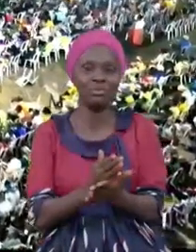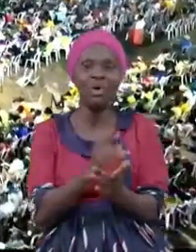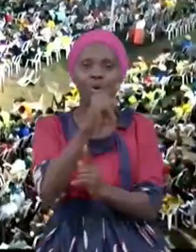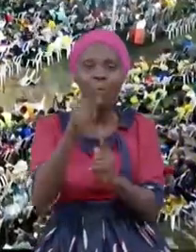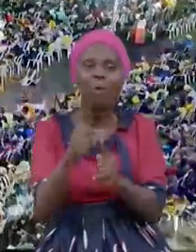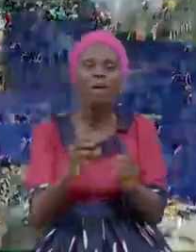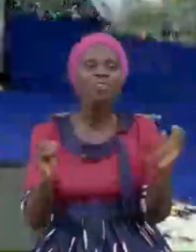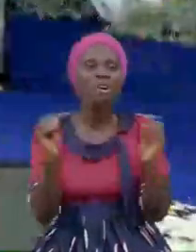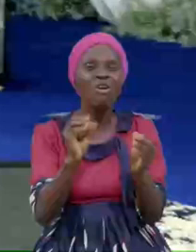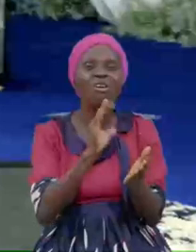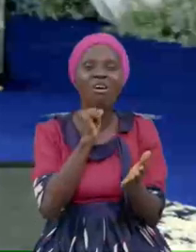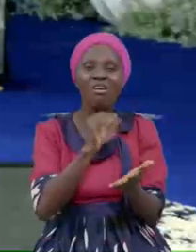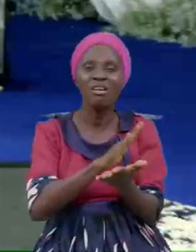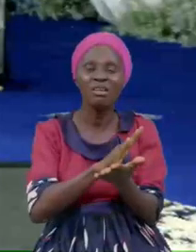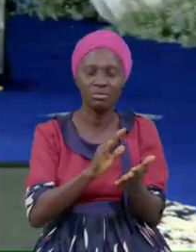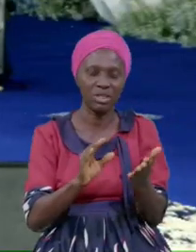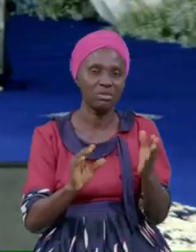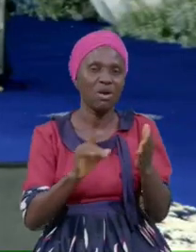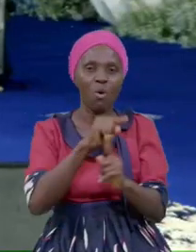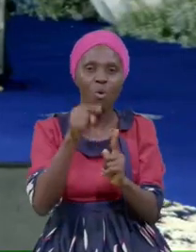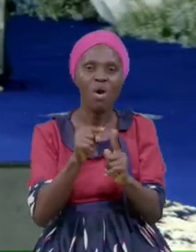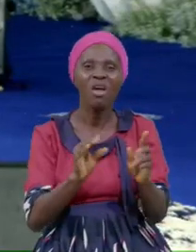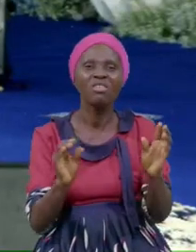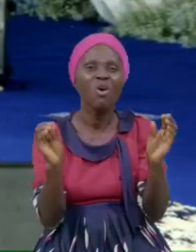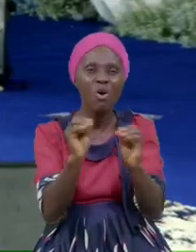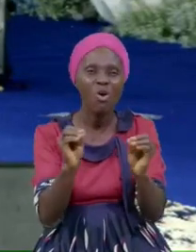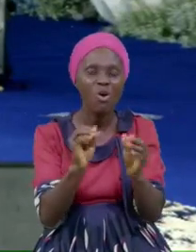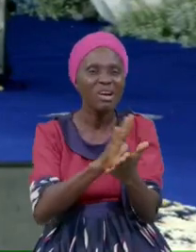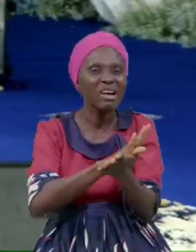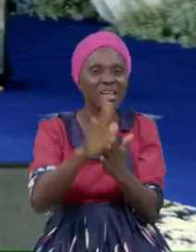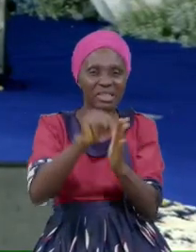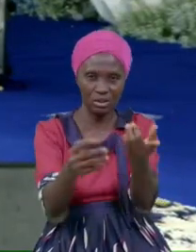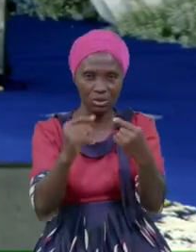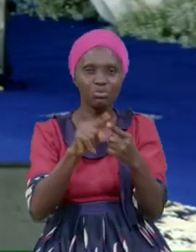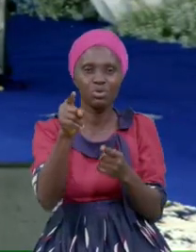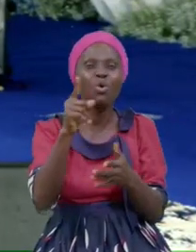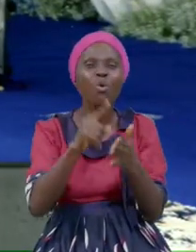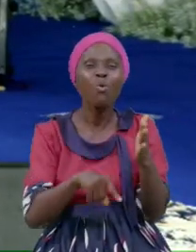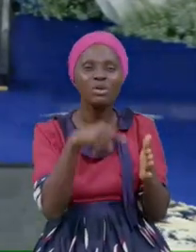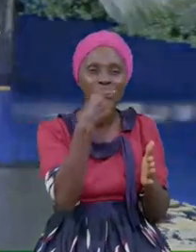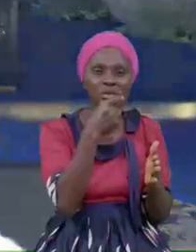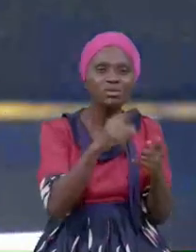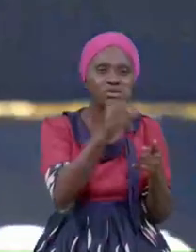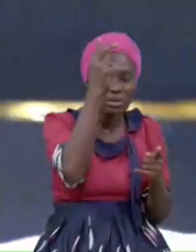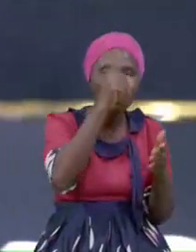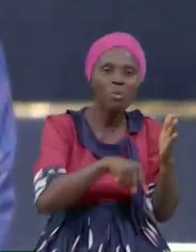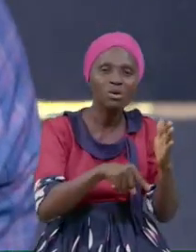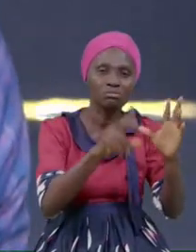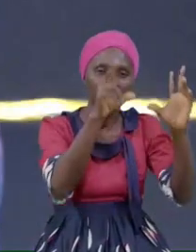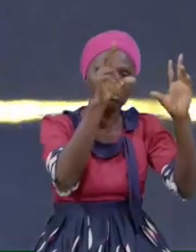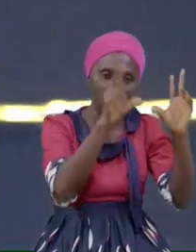Tu pourras dire non. Et il dit, la convoitise mondaine, c'est pour dire la convoitise